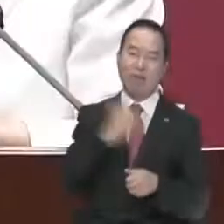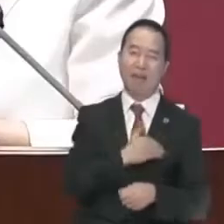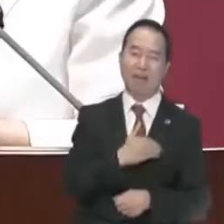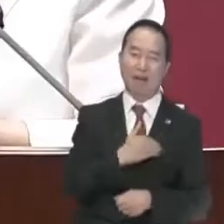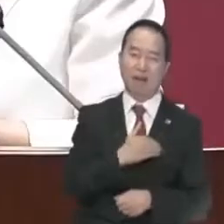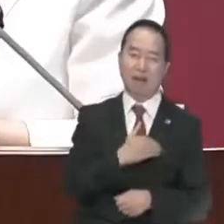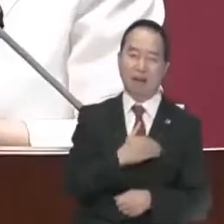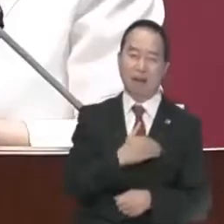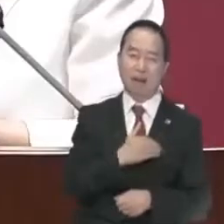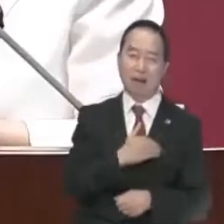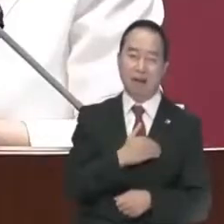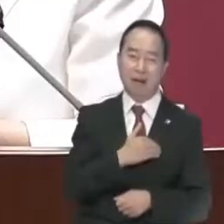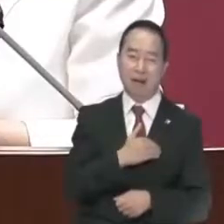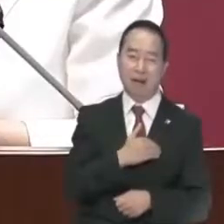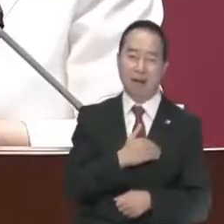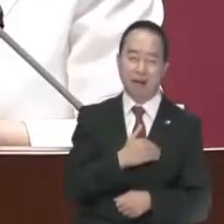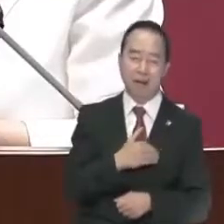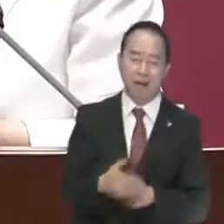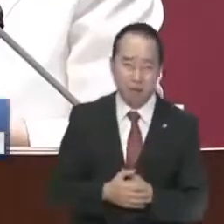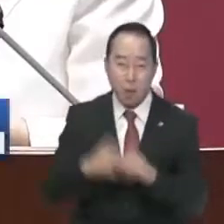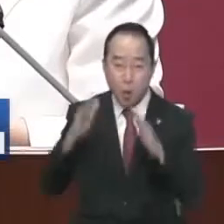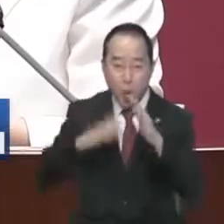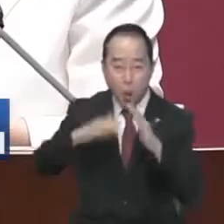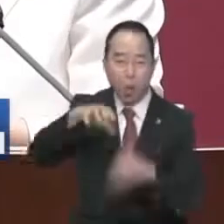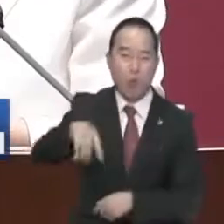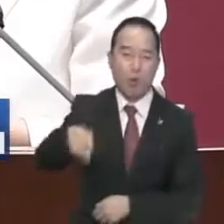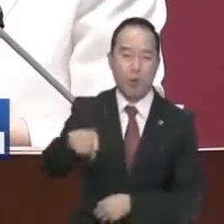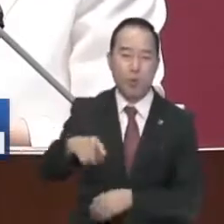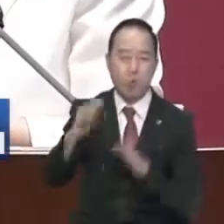비정규직으로 차별받는 증언인데요. 공공기관에서 일어난 일입니다.